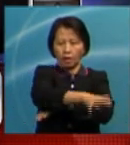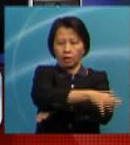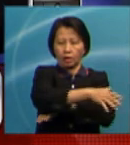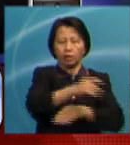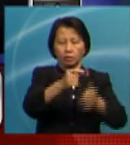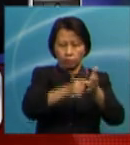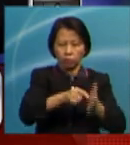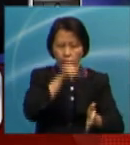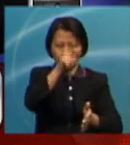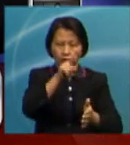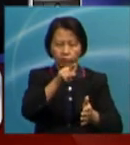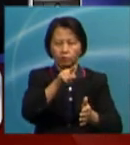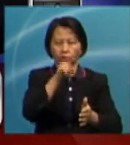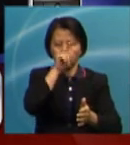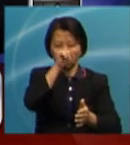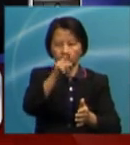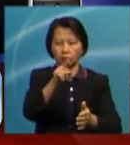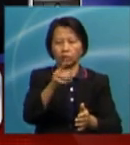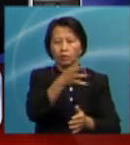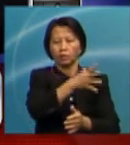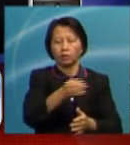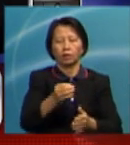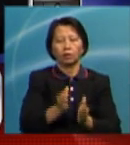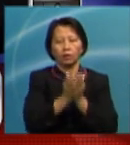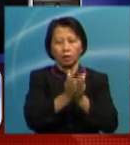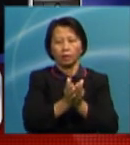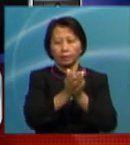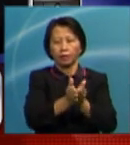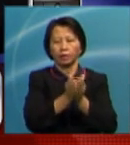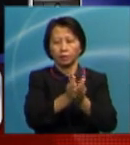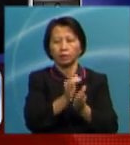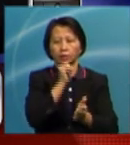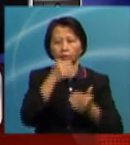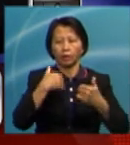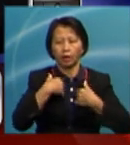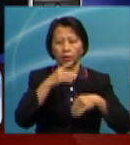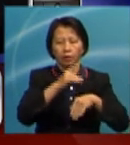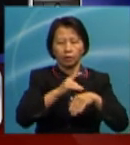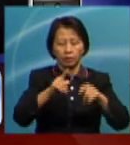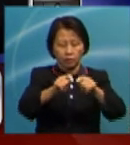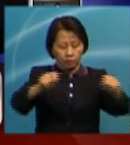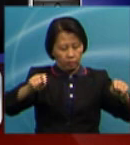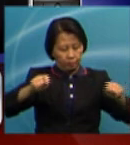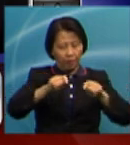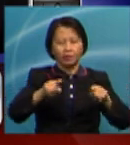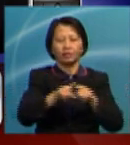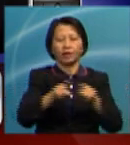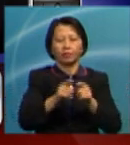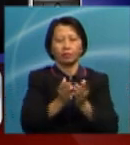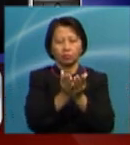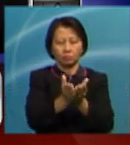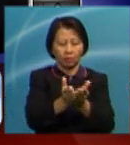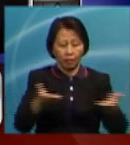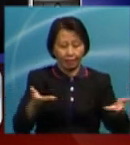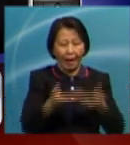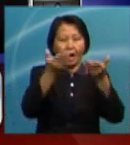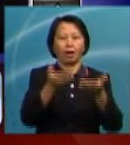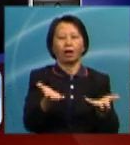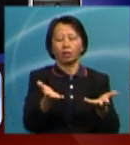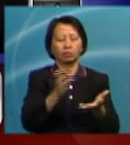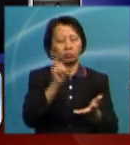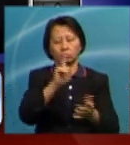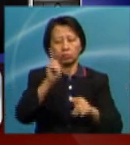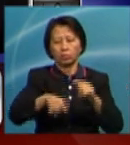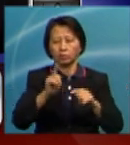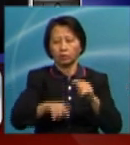space you have to make sure that two ships uh are in the same Space so that they can maneuver and navigate